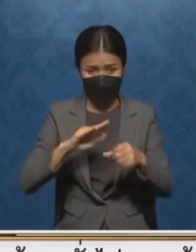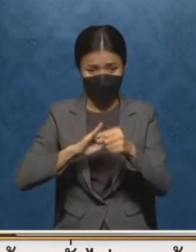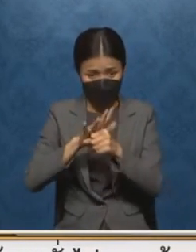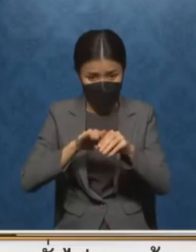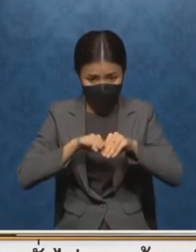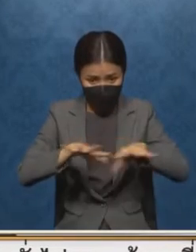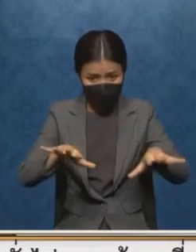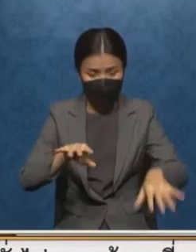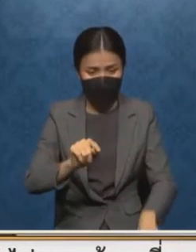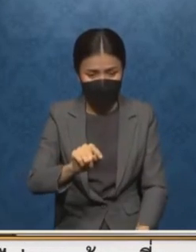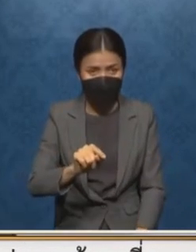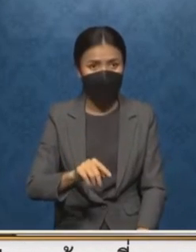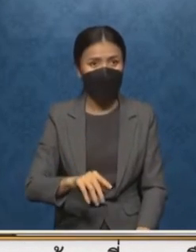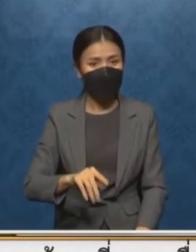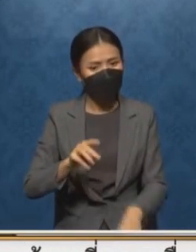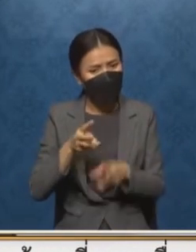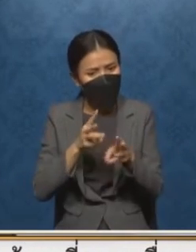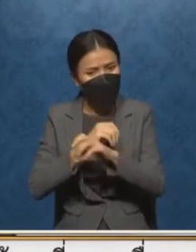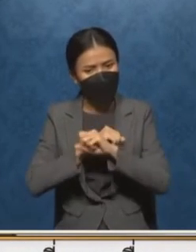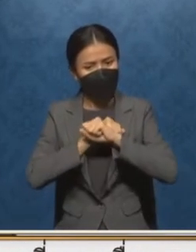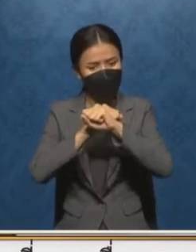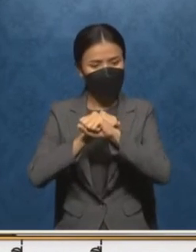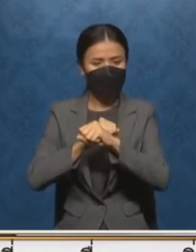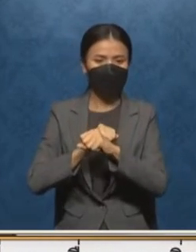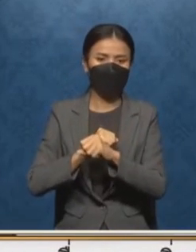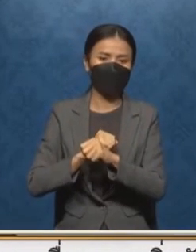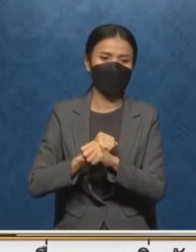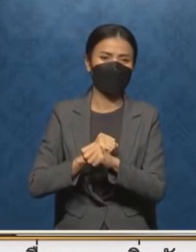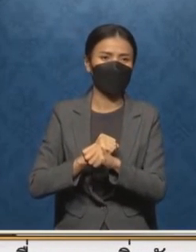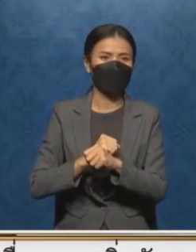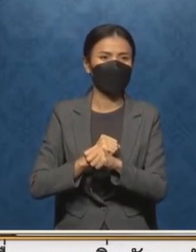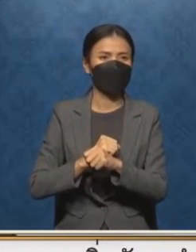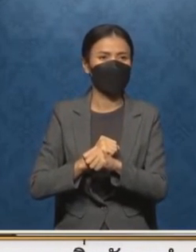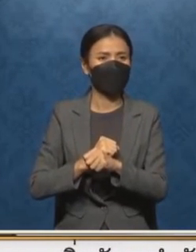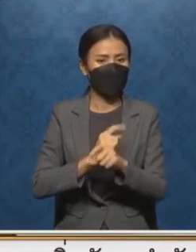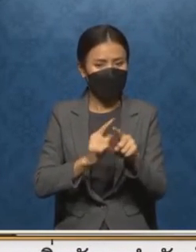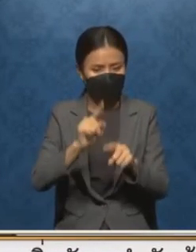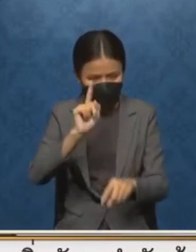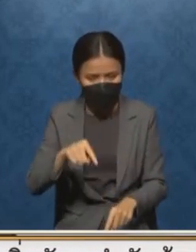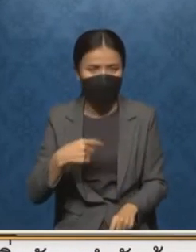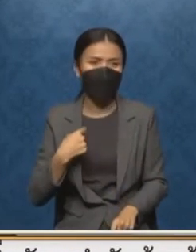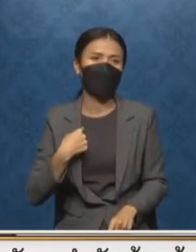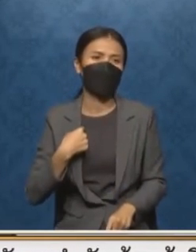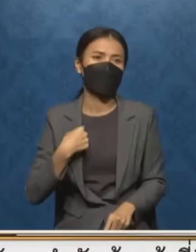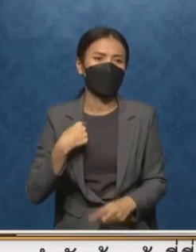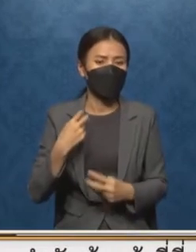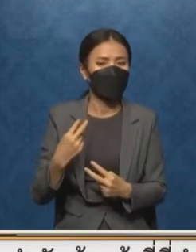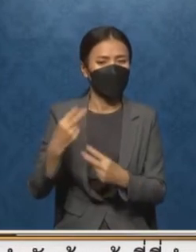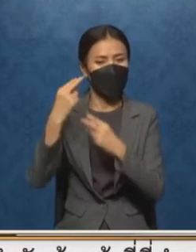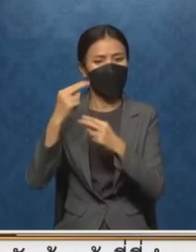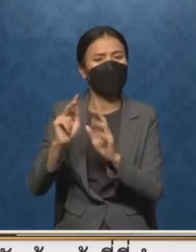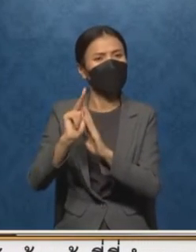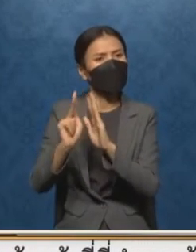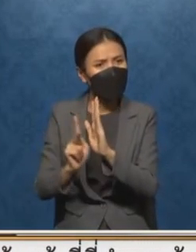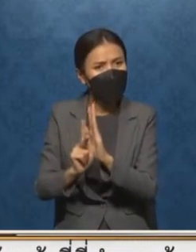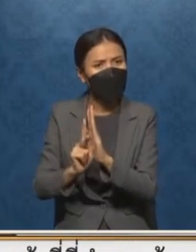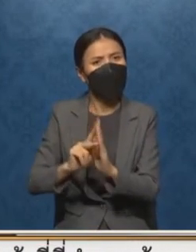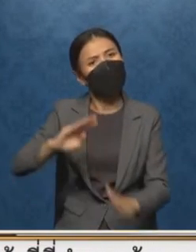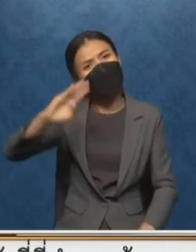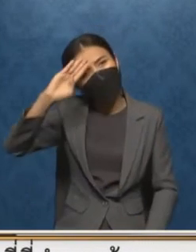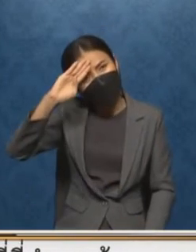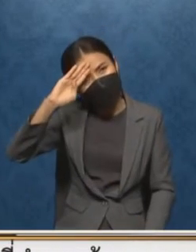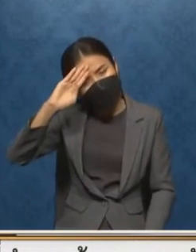สควรจะกลบไปใช้กฎหมายปกติ cáiณ คือพระบอลโคตต่อแล้วก็